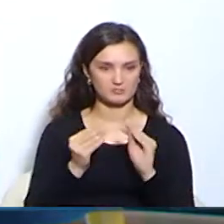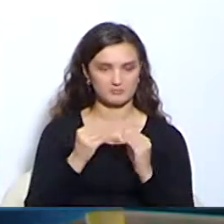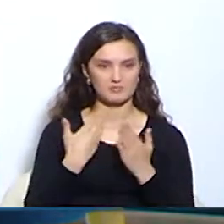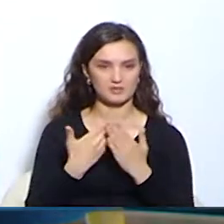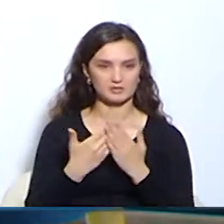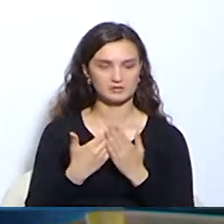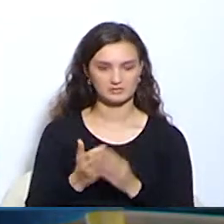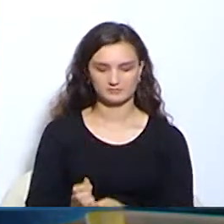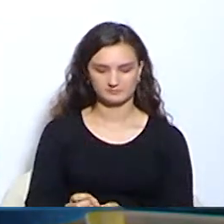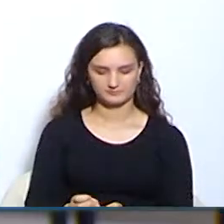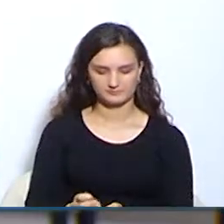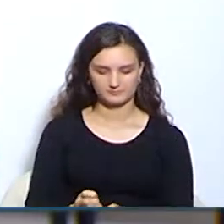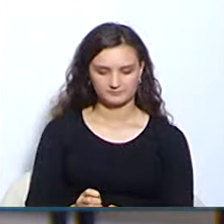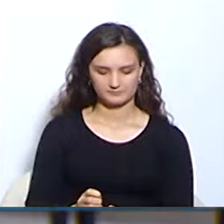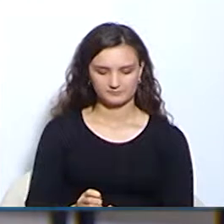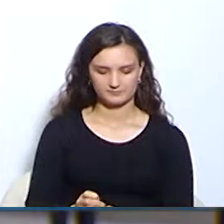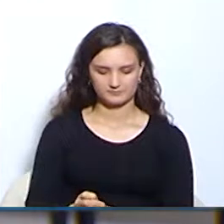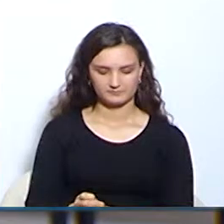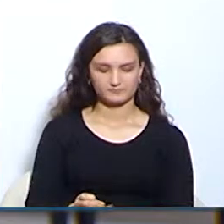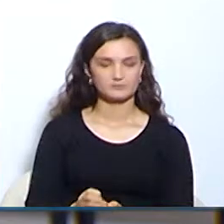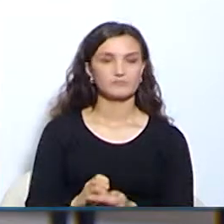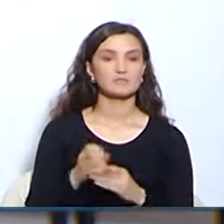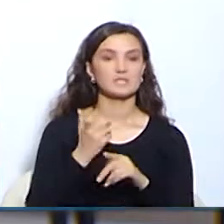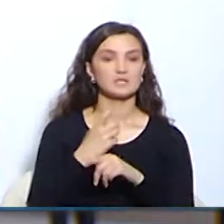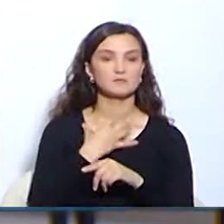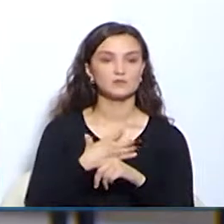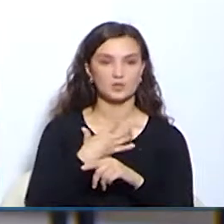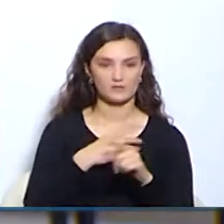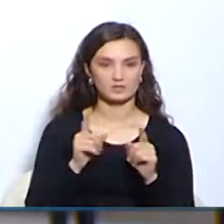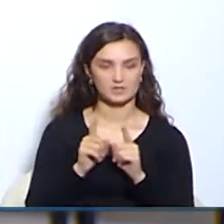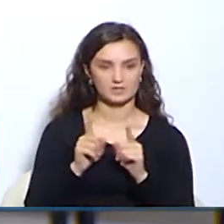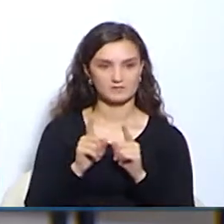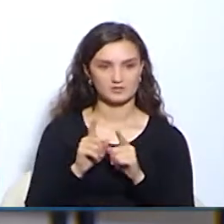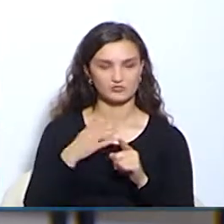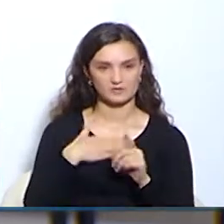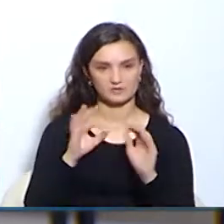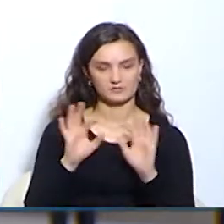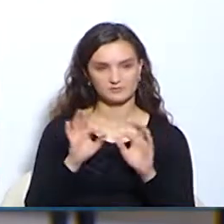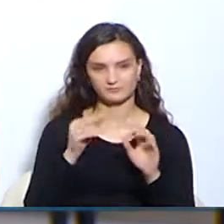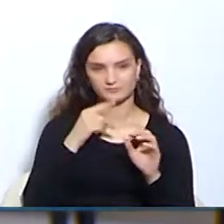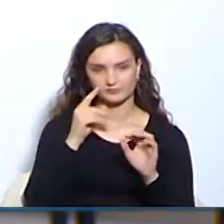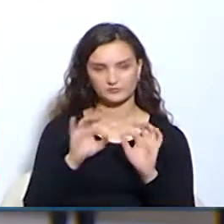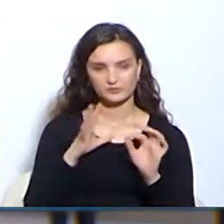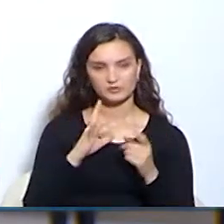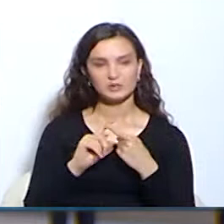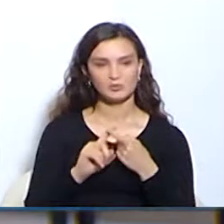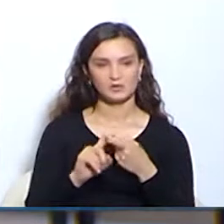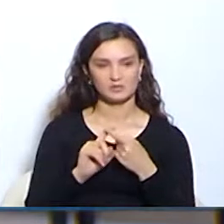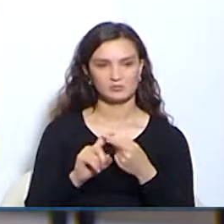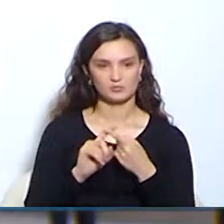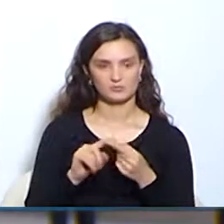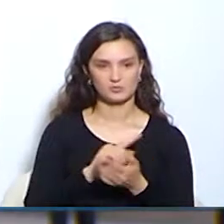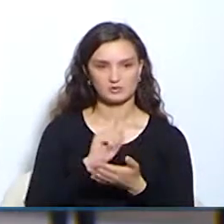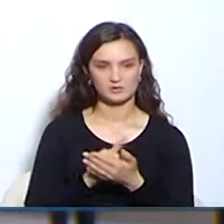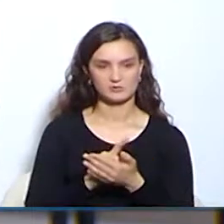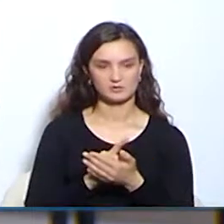ხო? ძალიან მნიშვნელოვანია ასევე აი ჩვენ თქვით დამოკიდებულება,